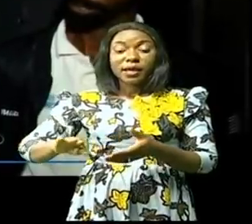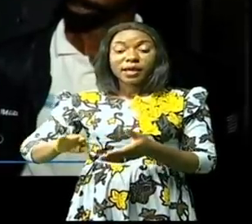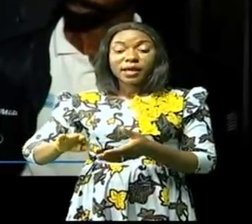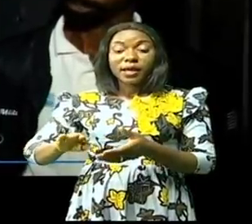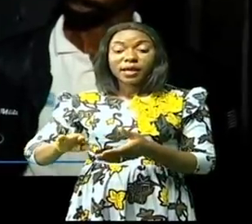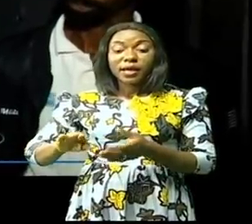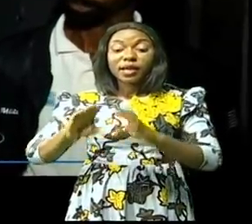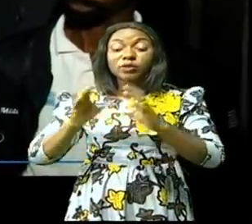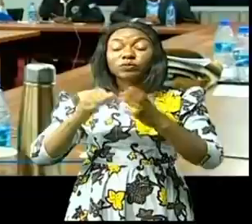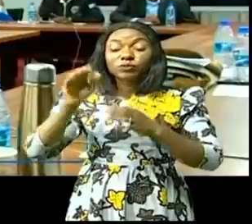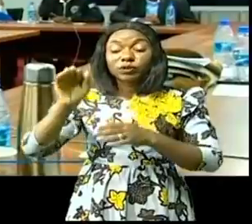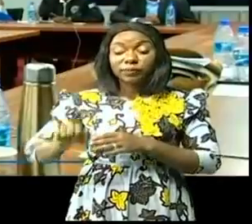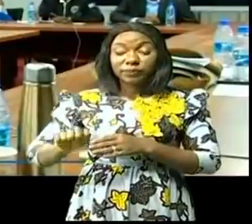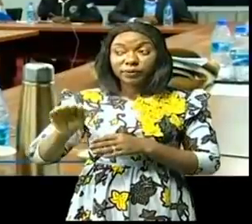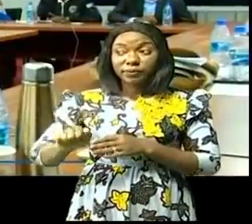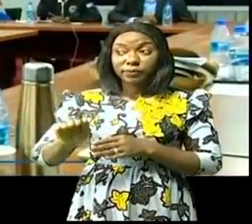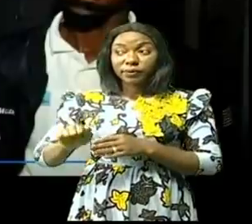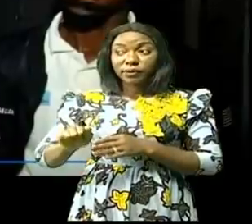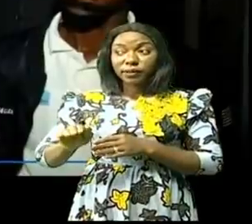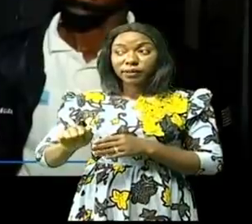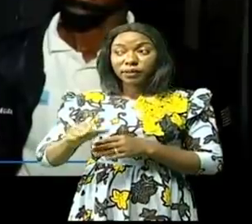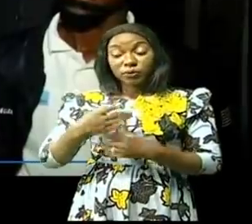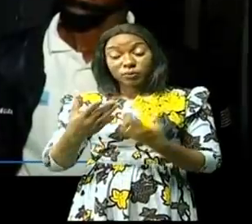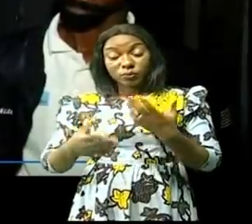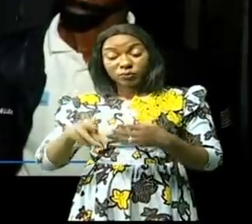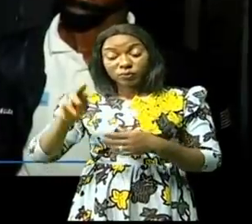Pygmée ou bien Mbuti,